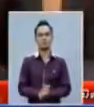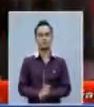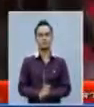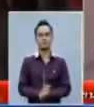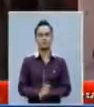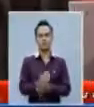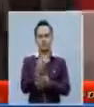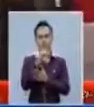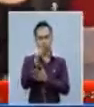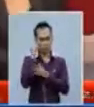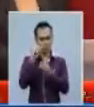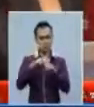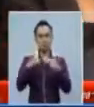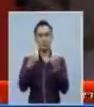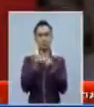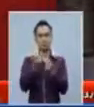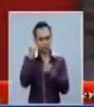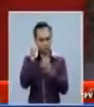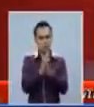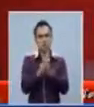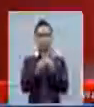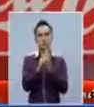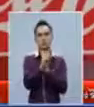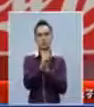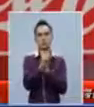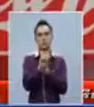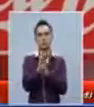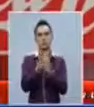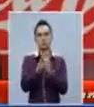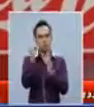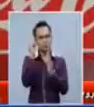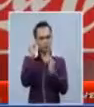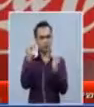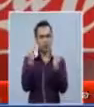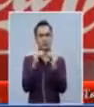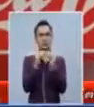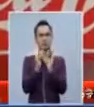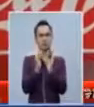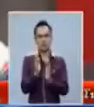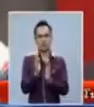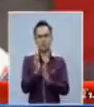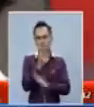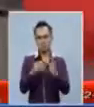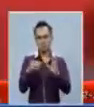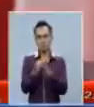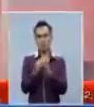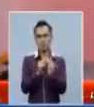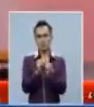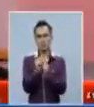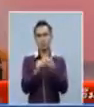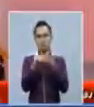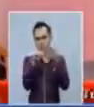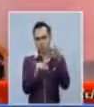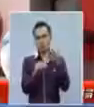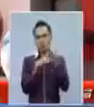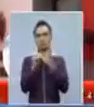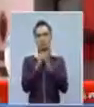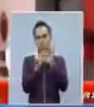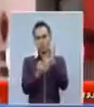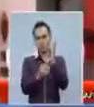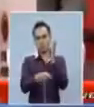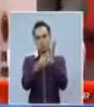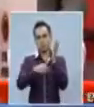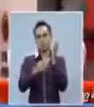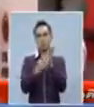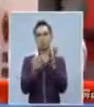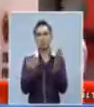17:00 น. ขณะที่สโมสรสระบุรี FC ก็ได้ขอพักสิทธิ์นะคะไม่แข่งขันในฤดูกาลนี้จึงถูกลดชั้นไปเล่นลีกภูมิภาคดิวิชั่น2แทน